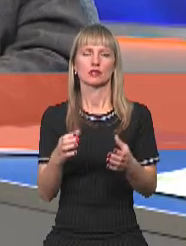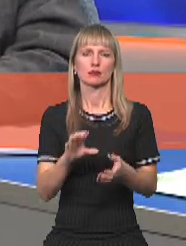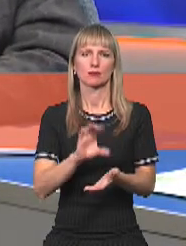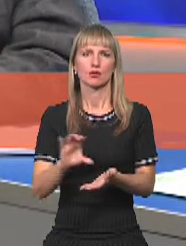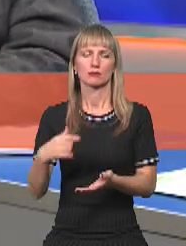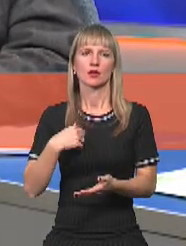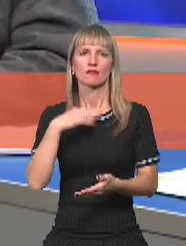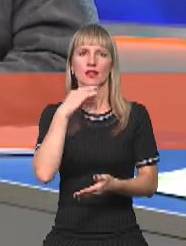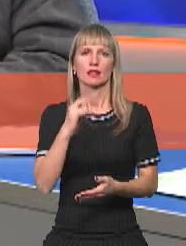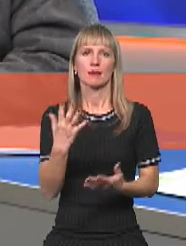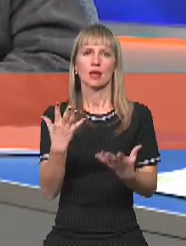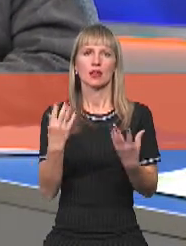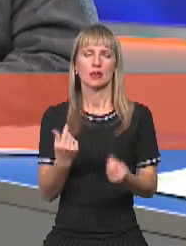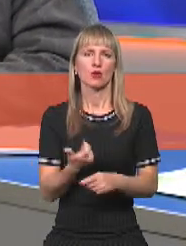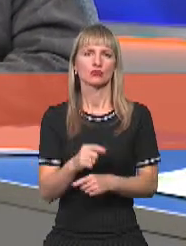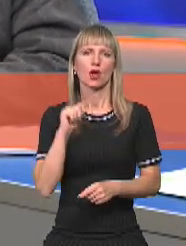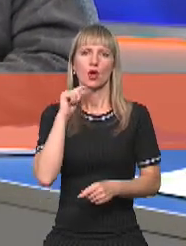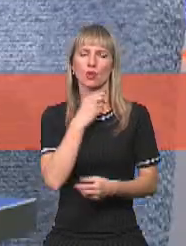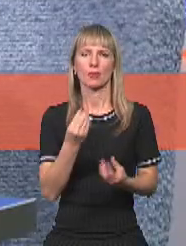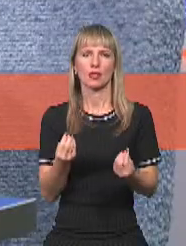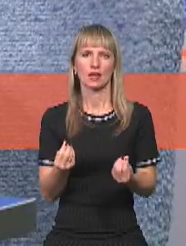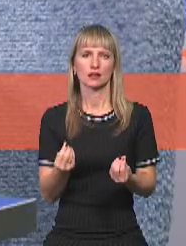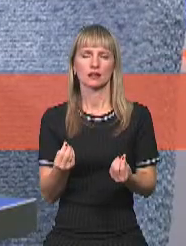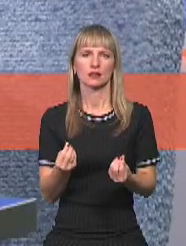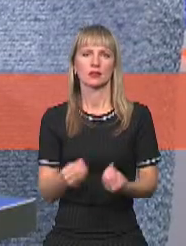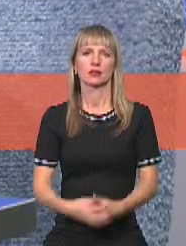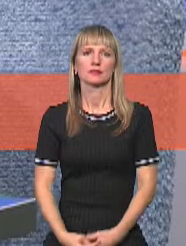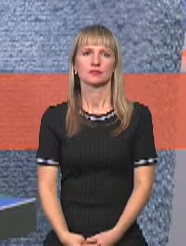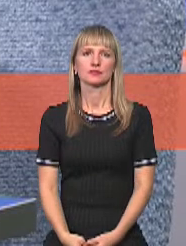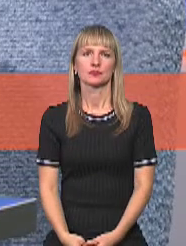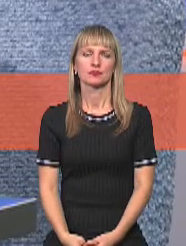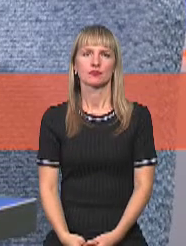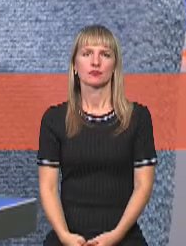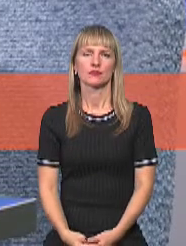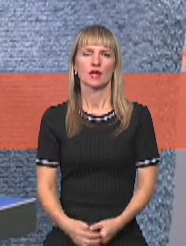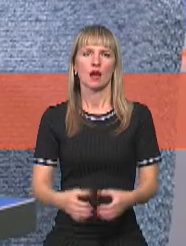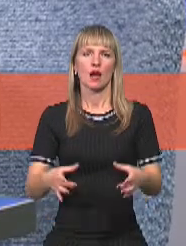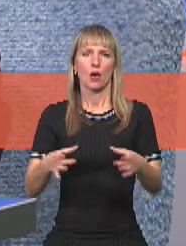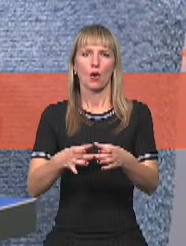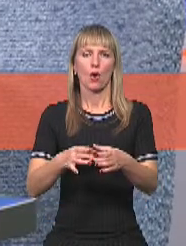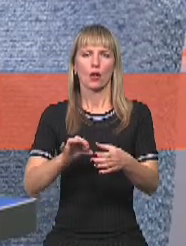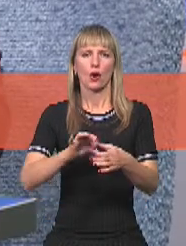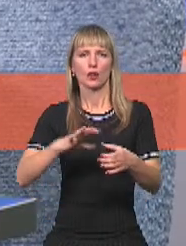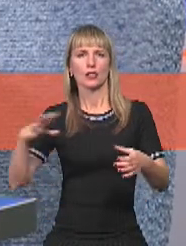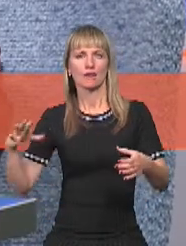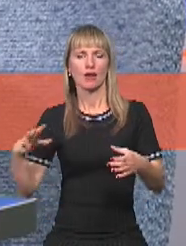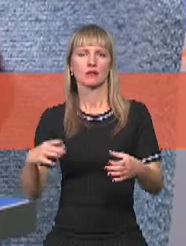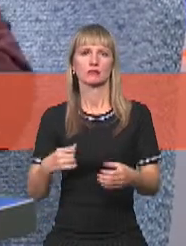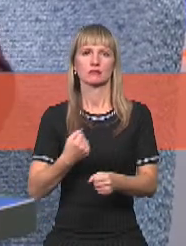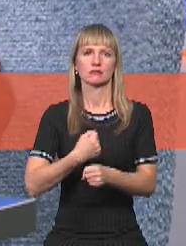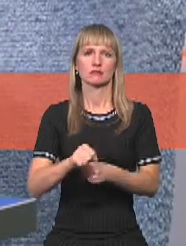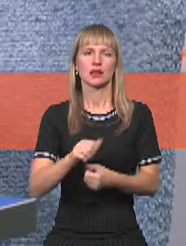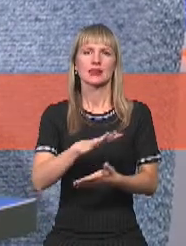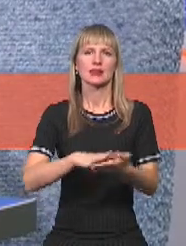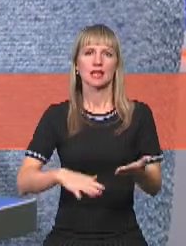мне примерно хватает на 5 дней. Это очень сильно экономит деньги. Отже, розірвати замкнене коло споживацтва, яке змушує